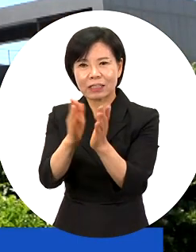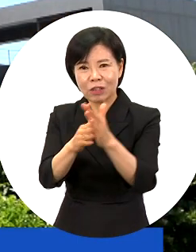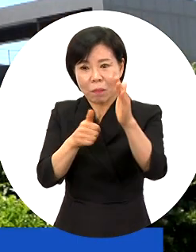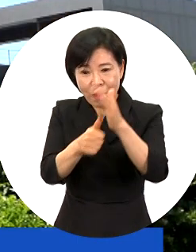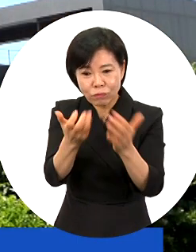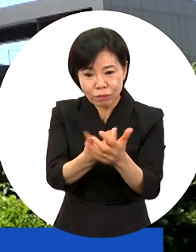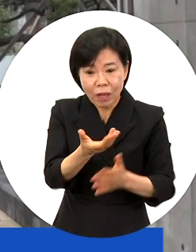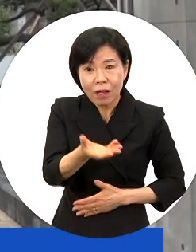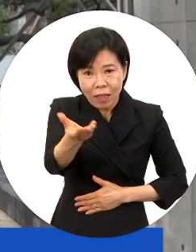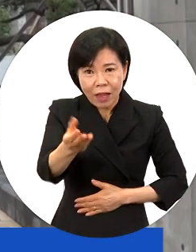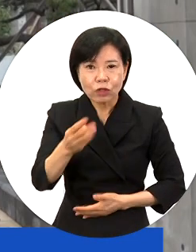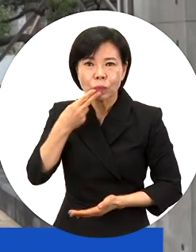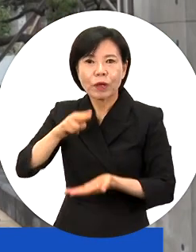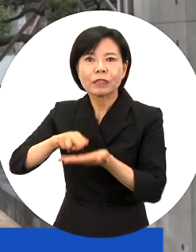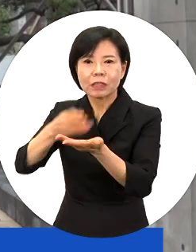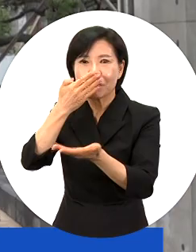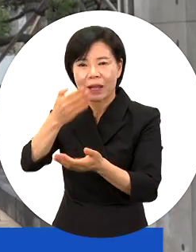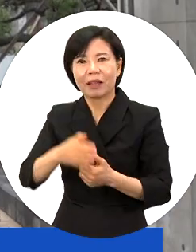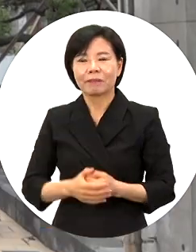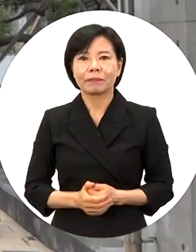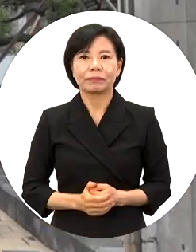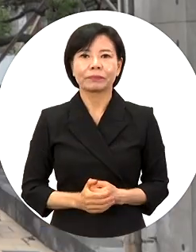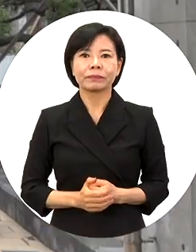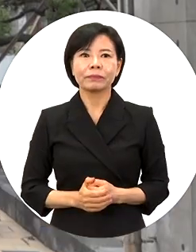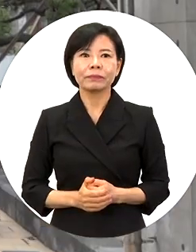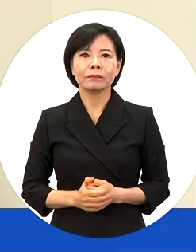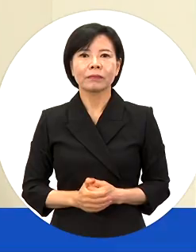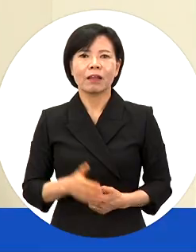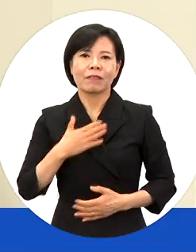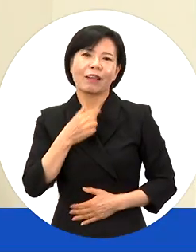서류를 방문 제출하거나 우편 접수하면 됩니다.